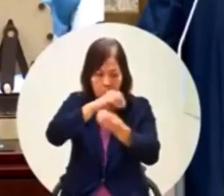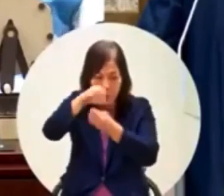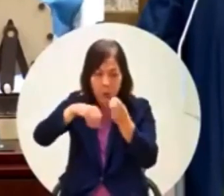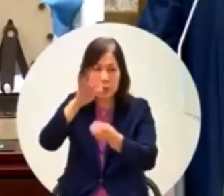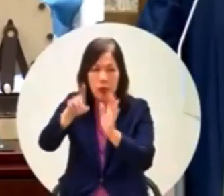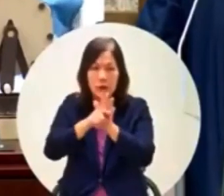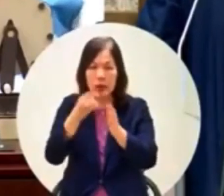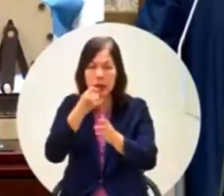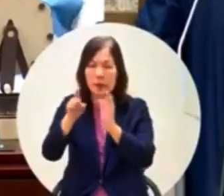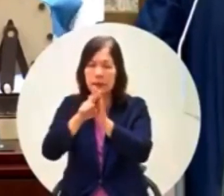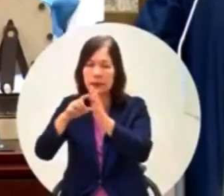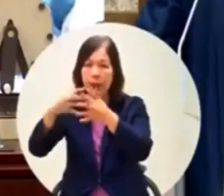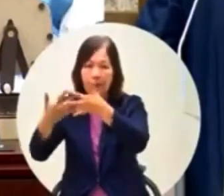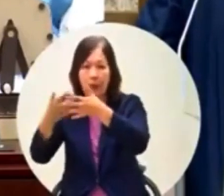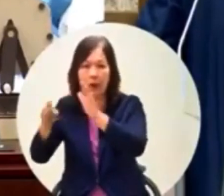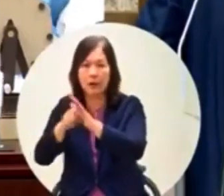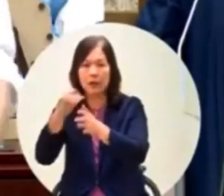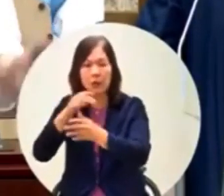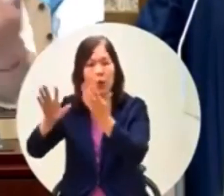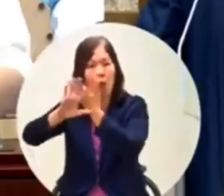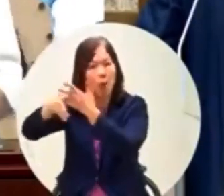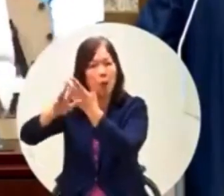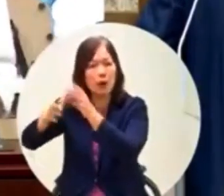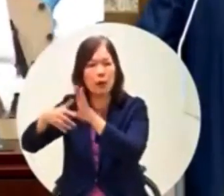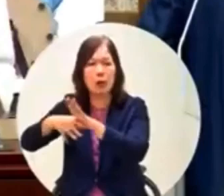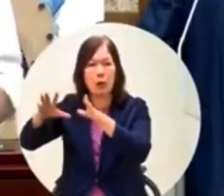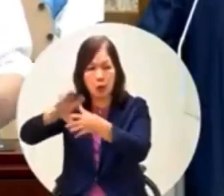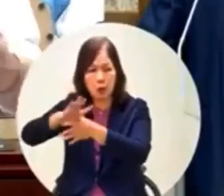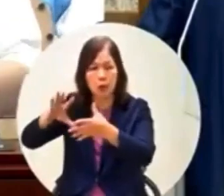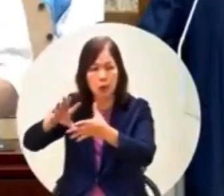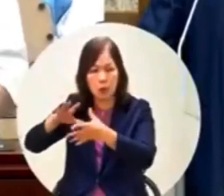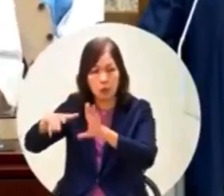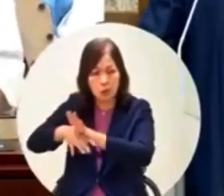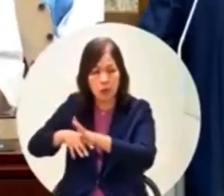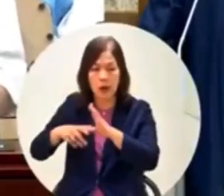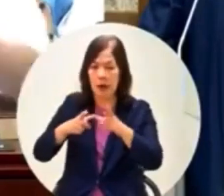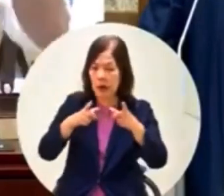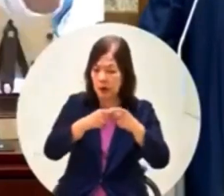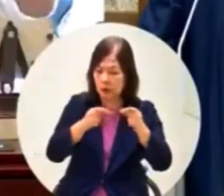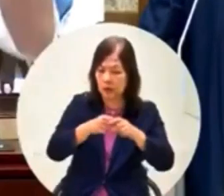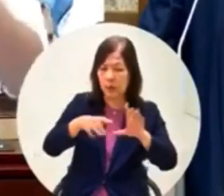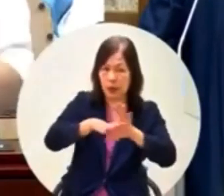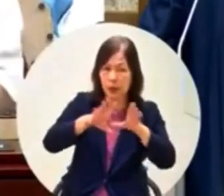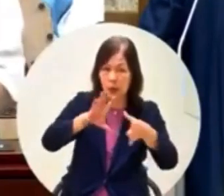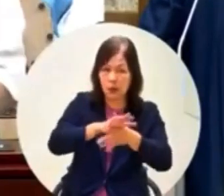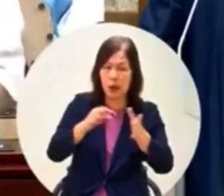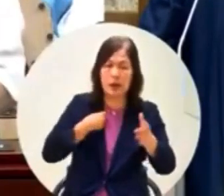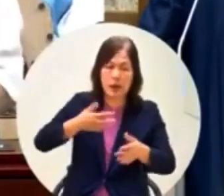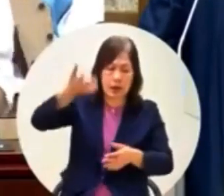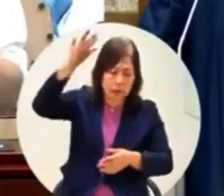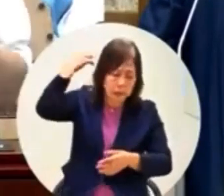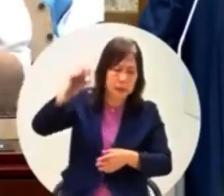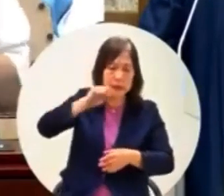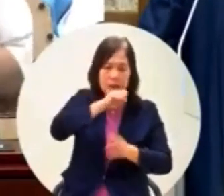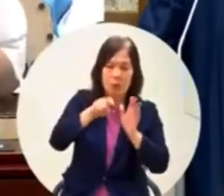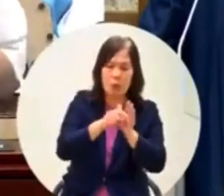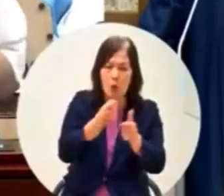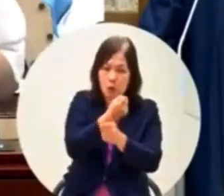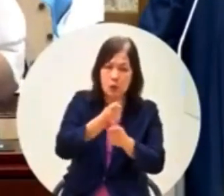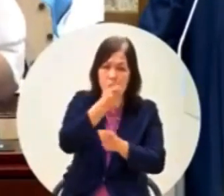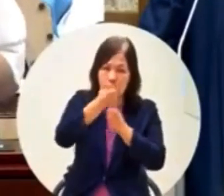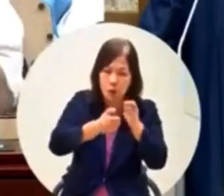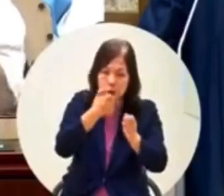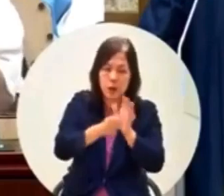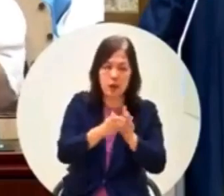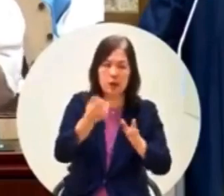莱坞，大家都知道西洋的文化，一个日本，过去统治台湾50年，一个东洋文化。但是我们心里很清